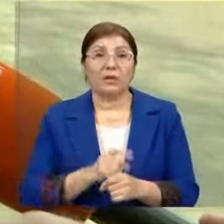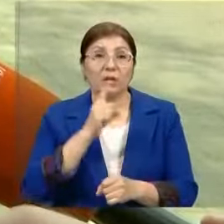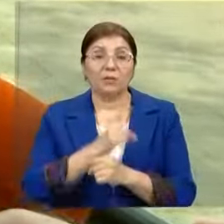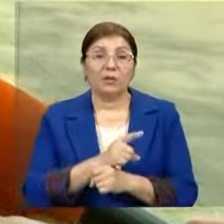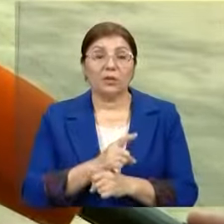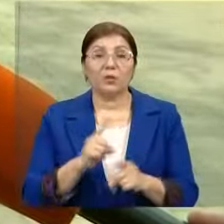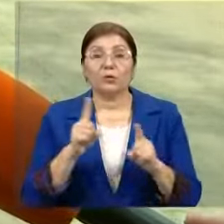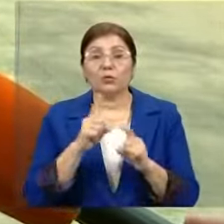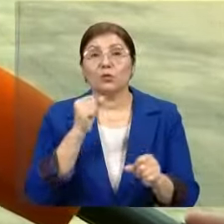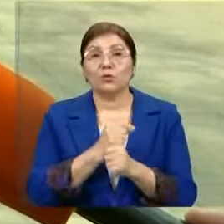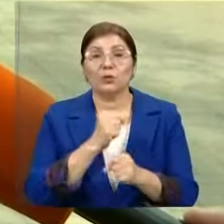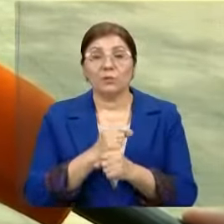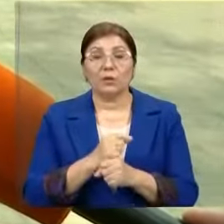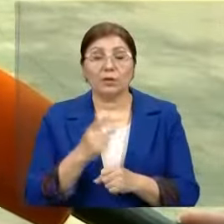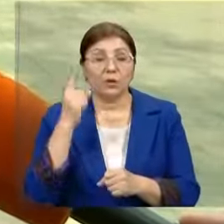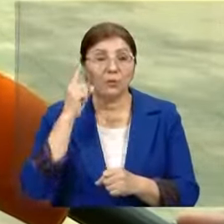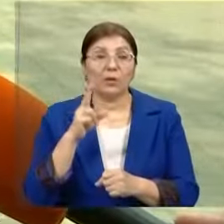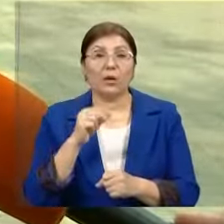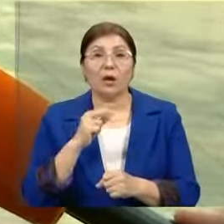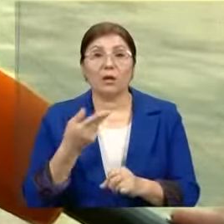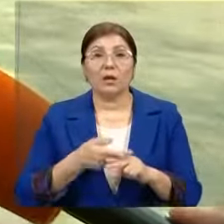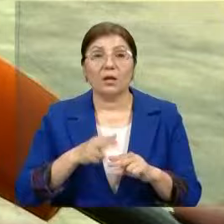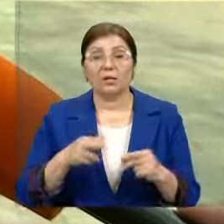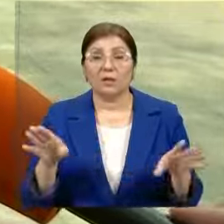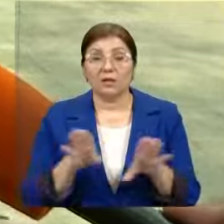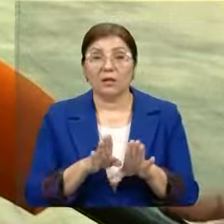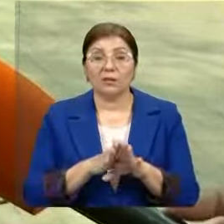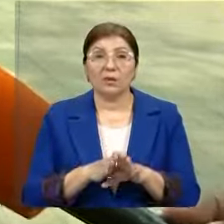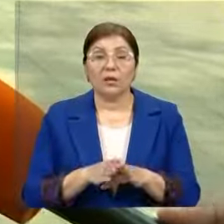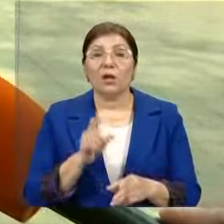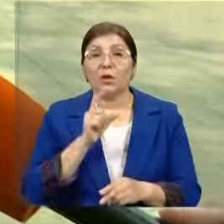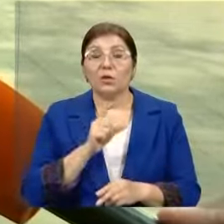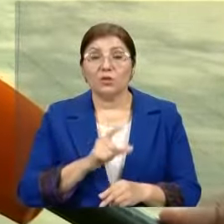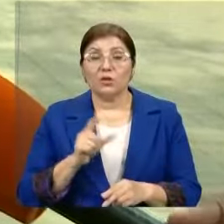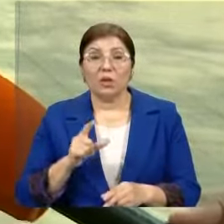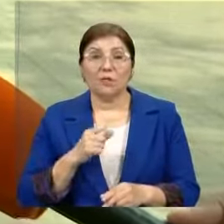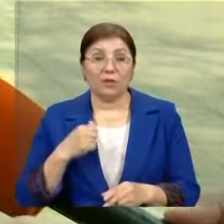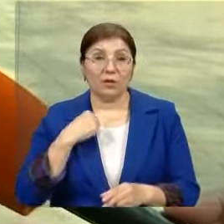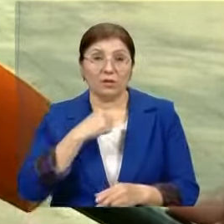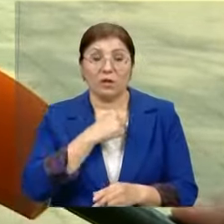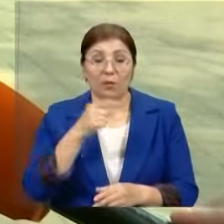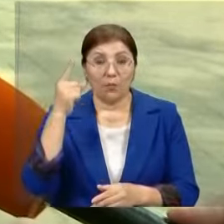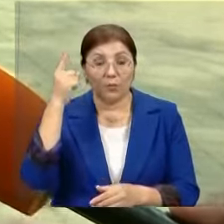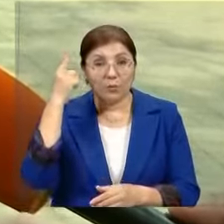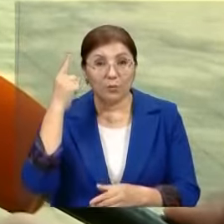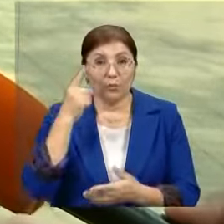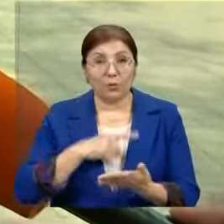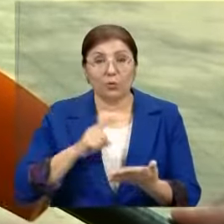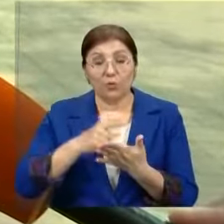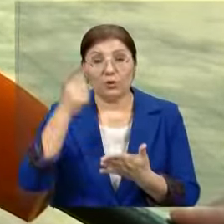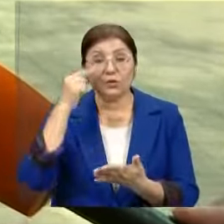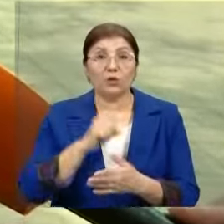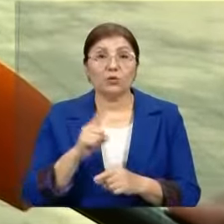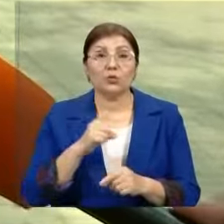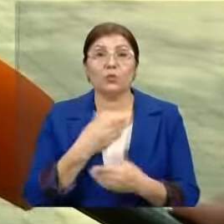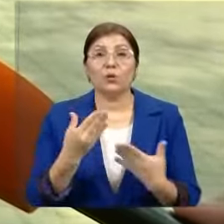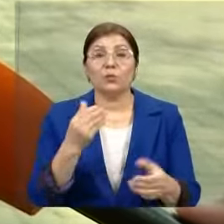ты вот это. Я думала, как это так? Неужели человек не видит, что ему надо сделать? Поэтому я считаю,